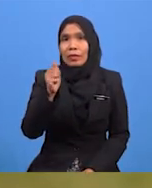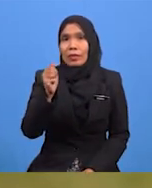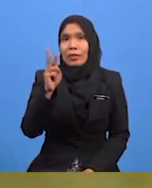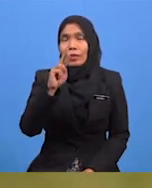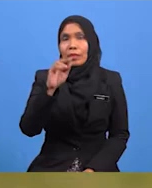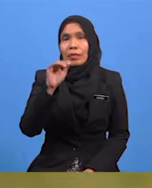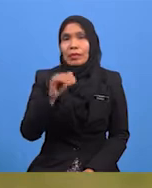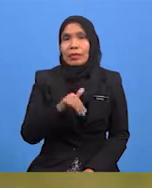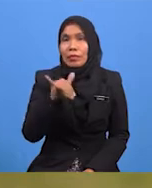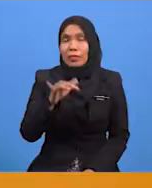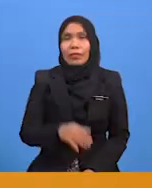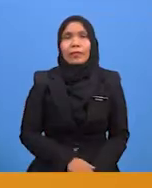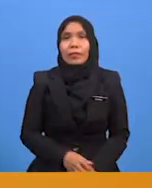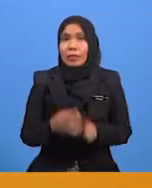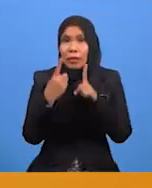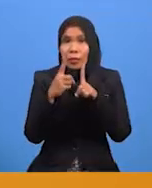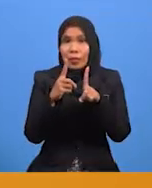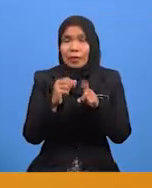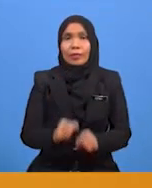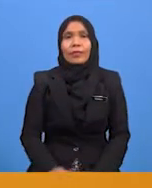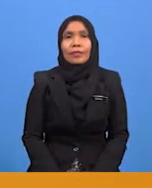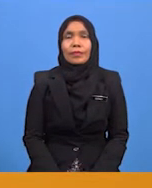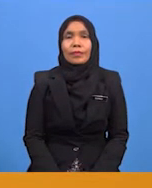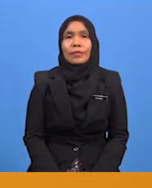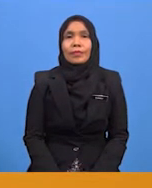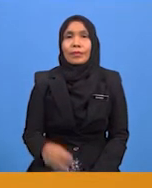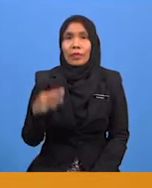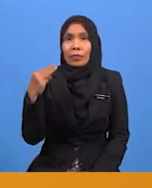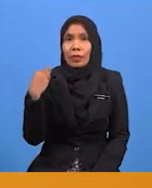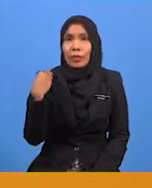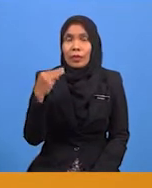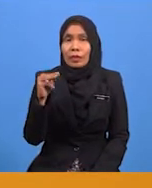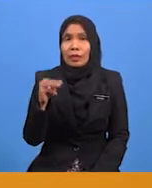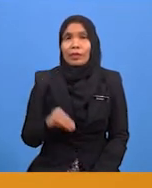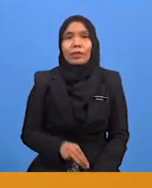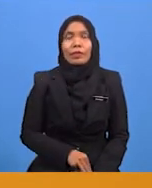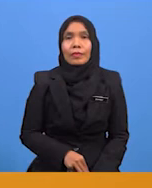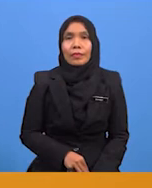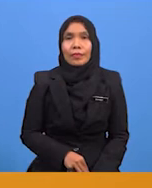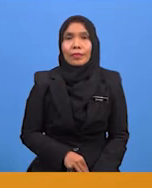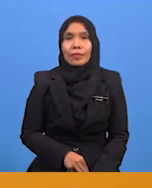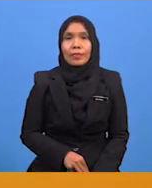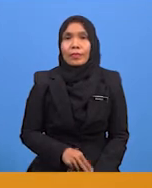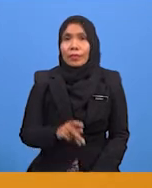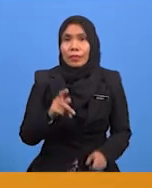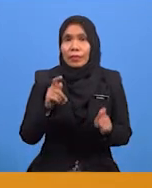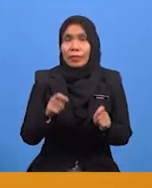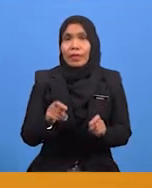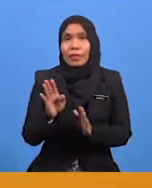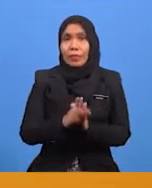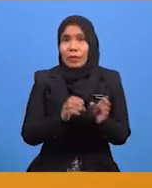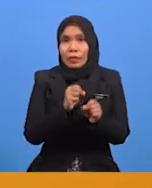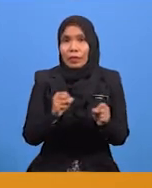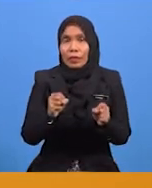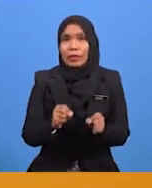kita tulis ialah mereka perlu bersedia dengan langkah-langkah yang sewajarnya ketika berada